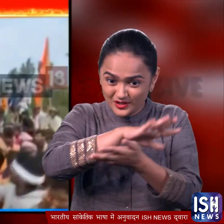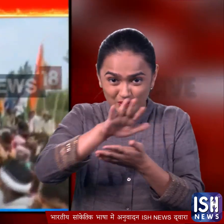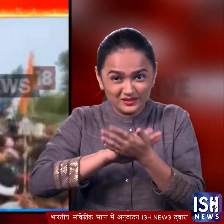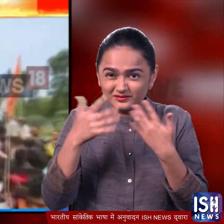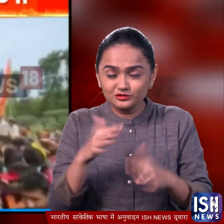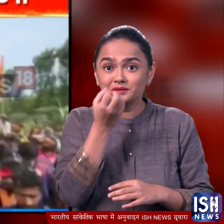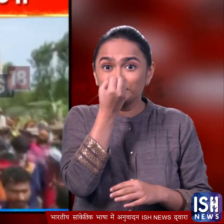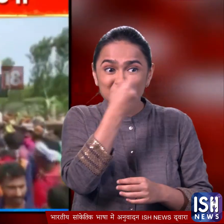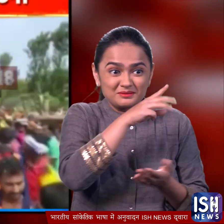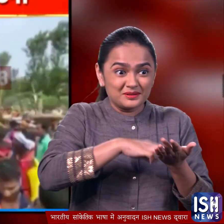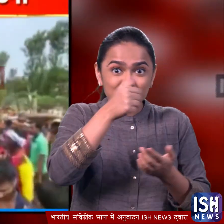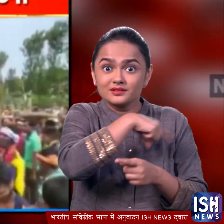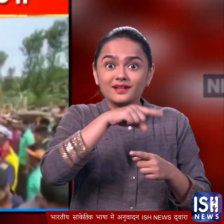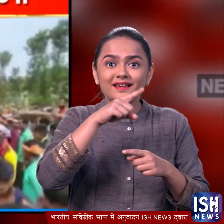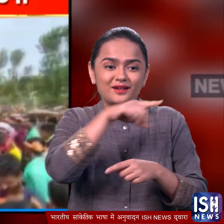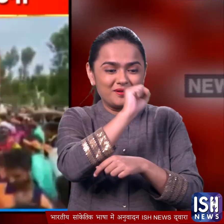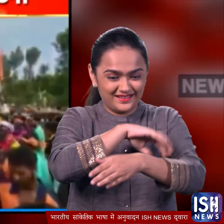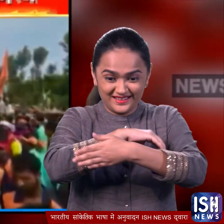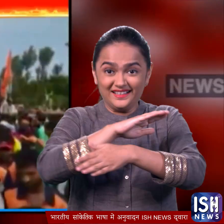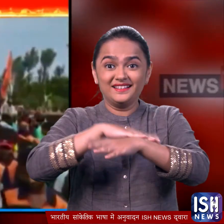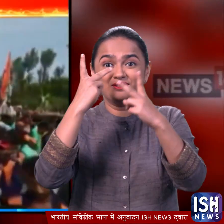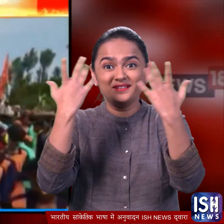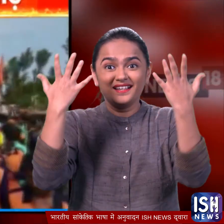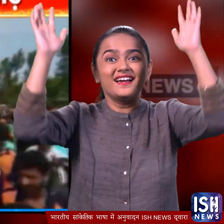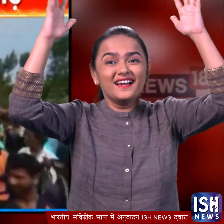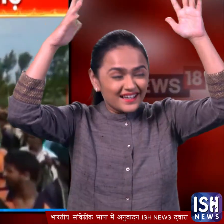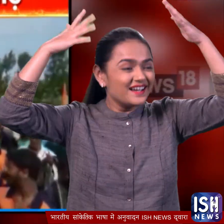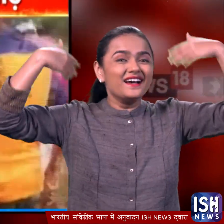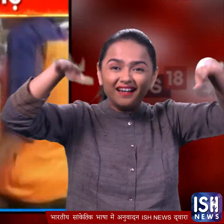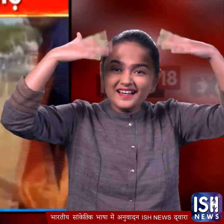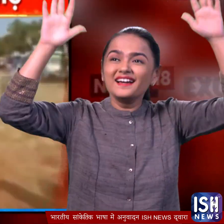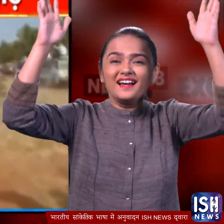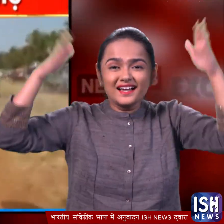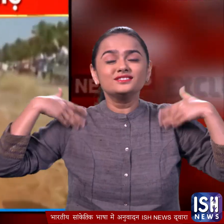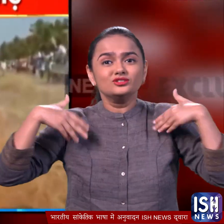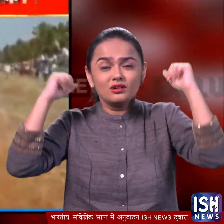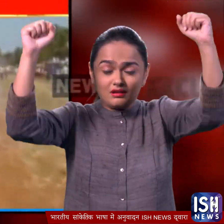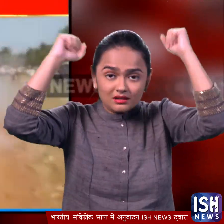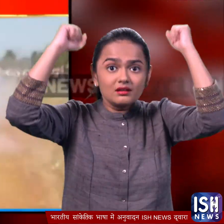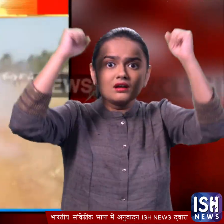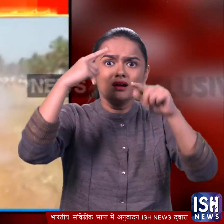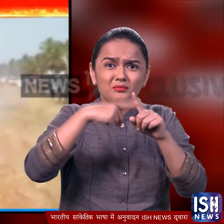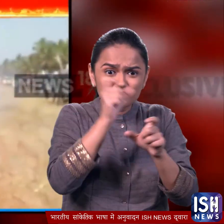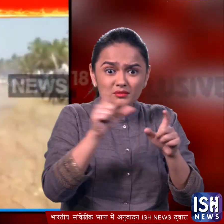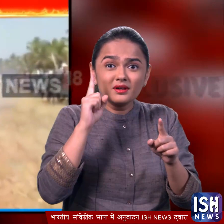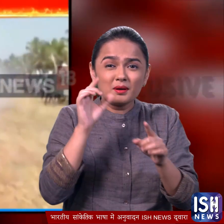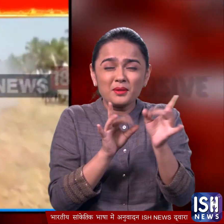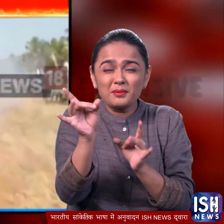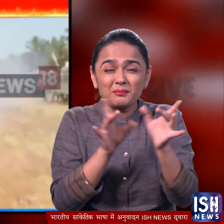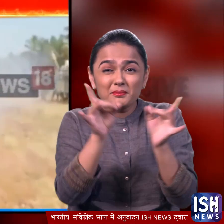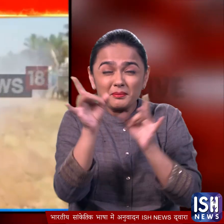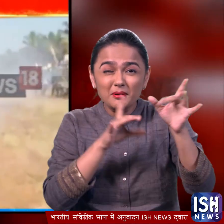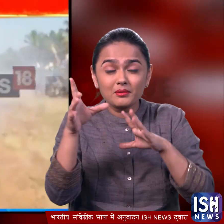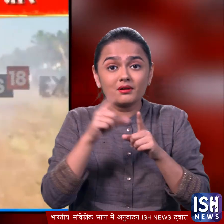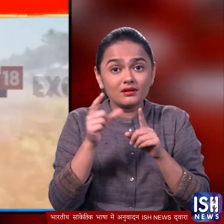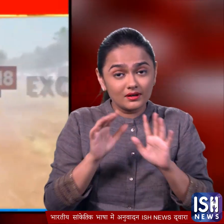इस दौरान बीजेपी नेता अपने दोनों हाथ उठाकर वहां मौजूद लोगों का अभिवादन करते रहे। इतना ही नहीं, सैकड़ों लोगों के बीच वहां जमकर पटाखे भी फोड़े